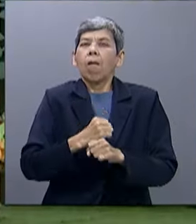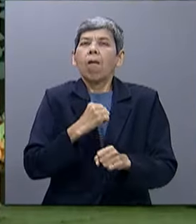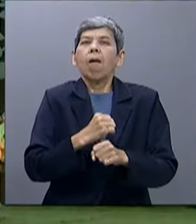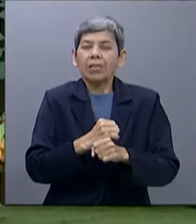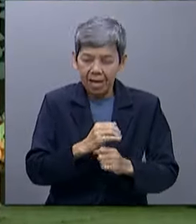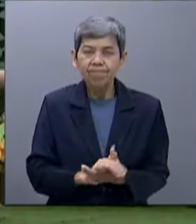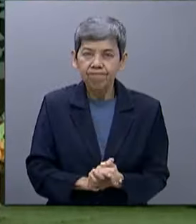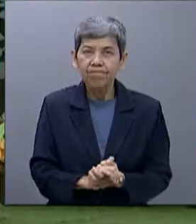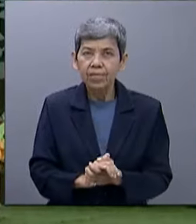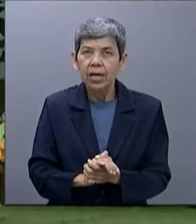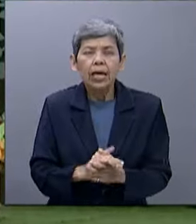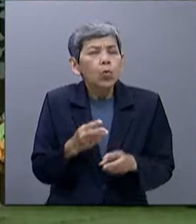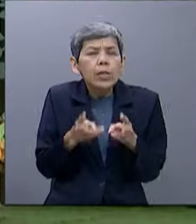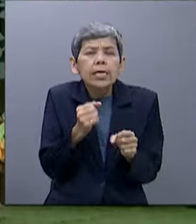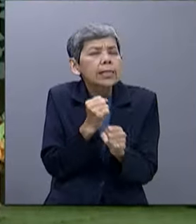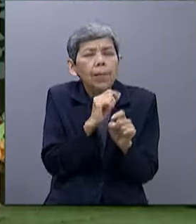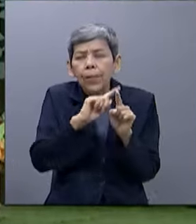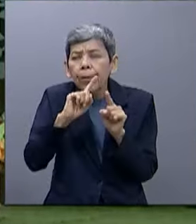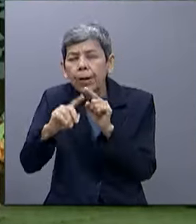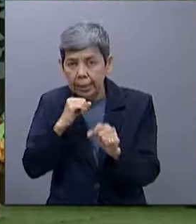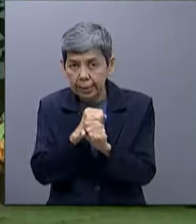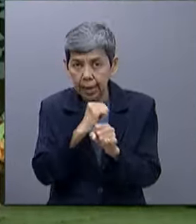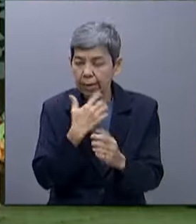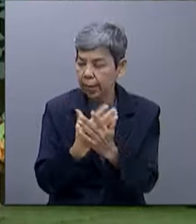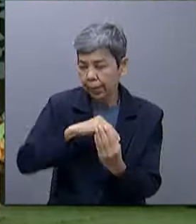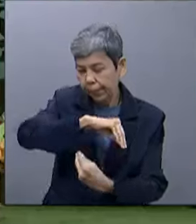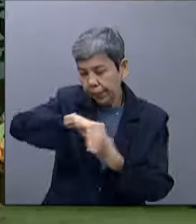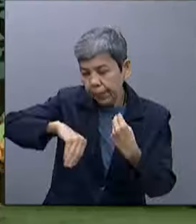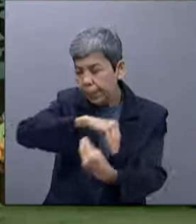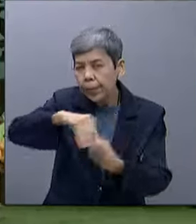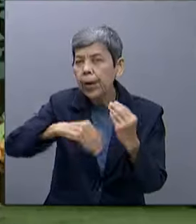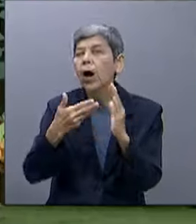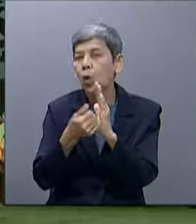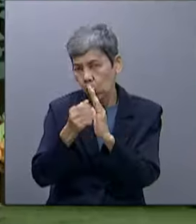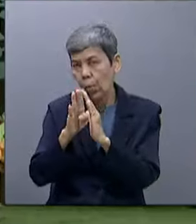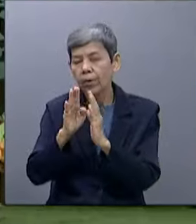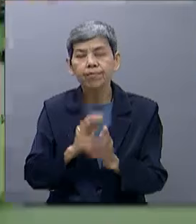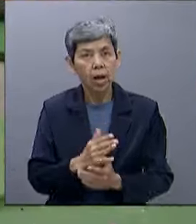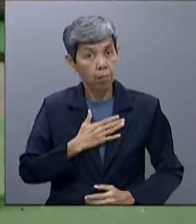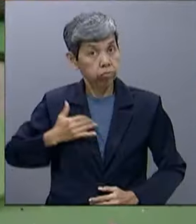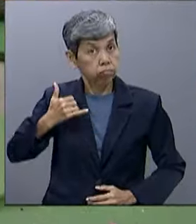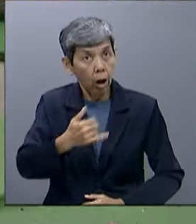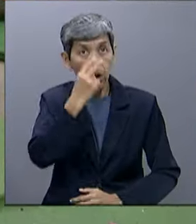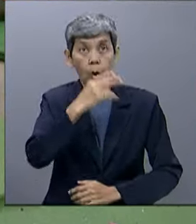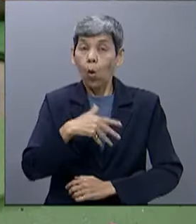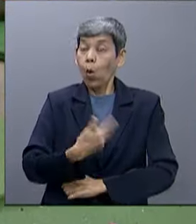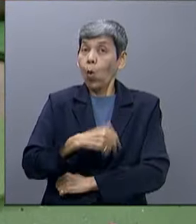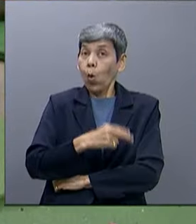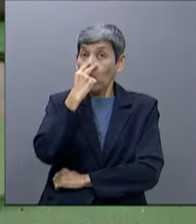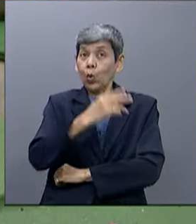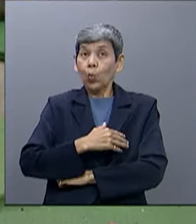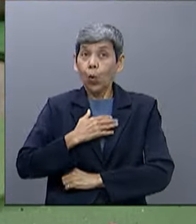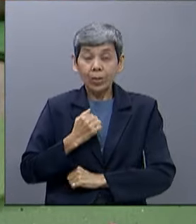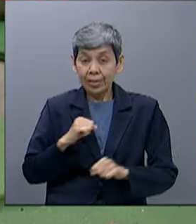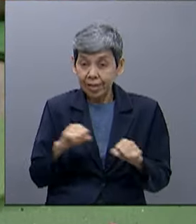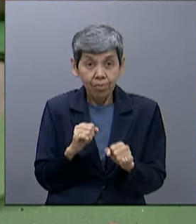ขึ้นแล้วก็ทำอย่างไรก็ได้ทุกวิถีทางที่ให้มีรายได้หมุนเวียนในจังหวัดเราอะค่ะ ครับยังผมมาเนี่ยผมรู้สึกว่าบรรยากาศขนาดว่ายังไม่ถึ